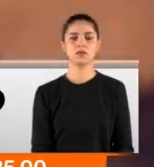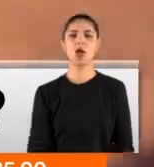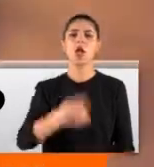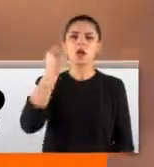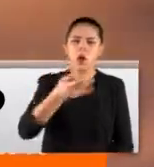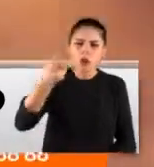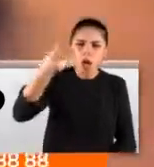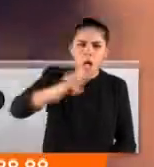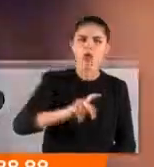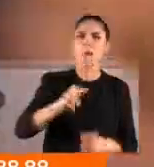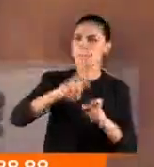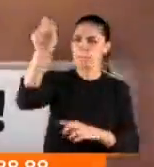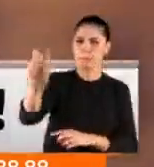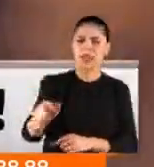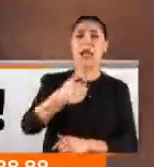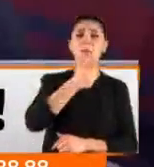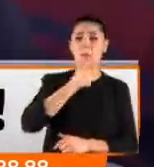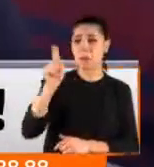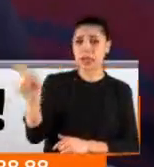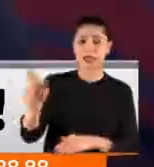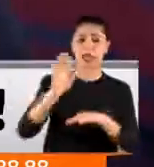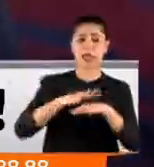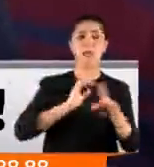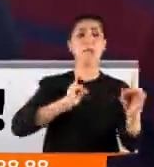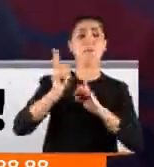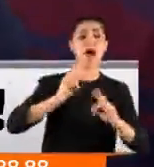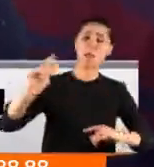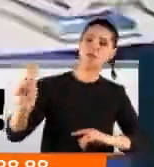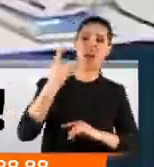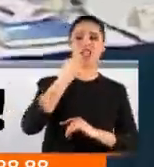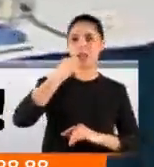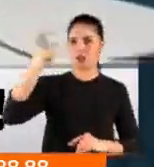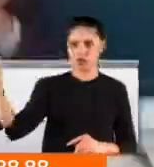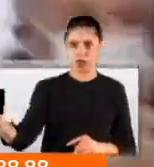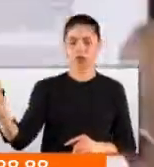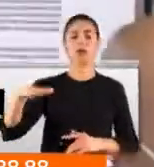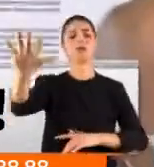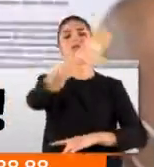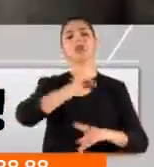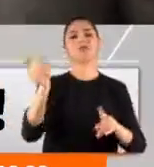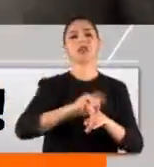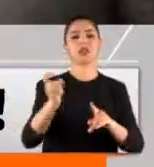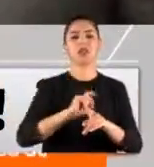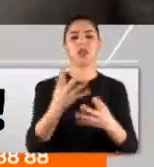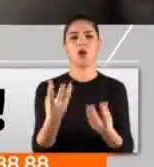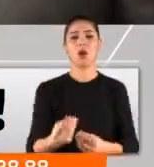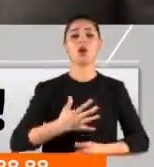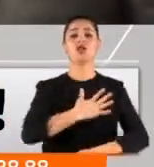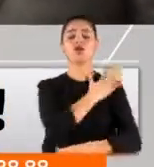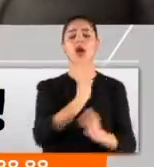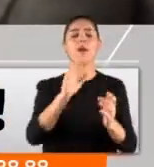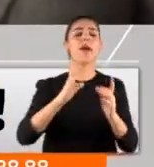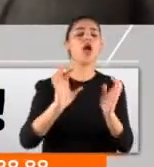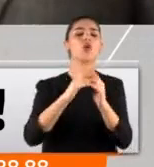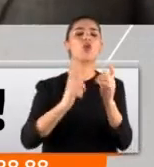Vahşice öldürülen Pınar Gültekin'in babasına yapılan davadan vazgeç telkini tozu dumana kattı. Cumhuriyet Halk Partisi'nin grup başkan